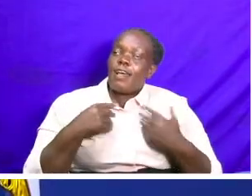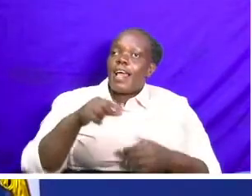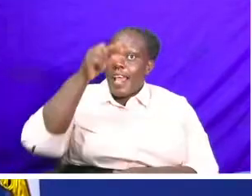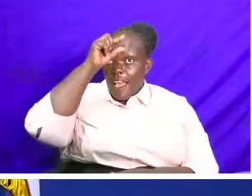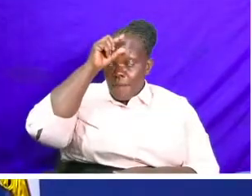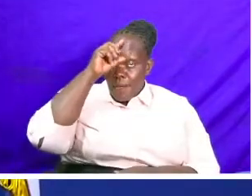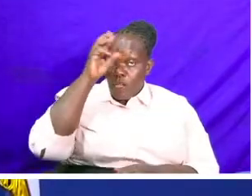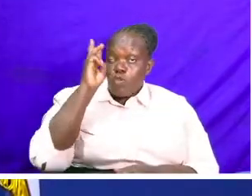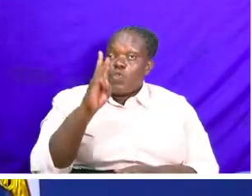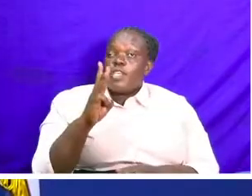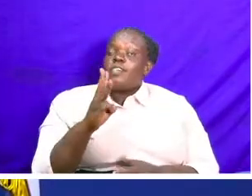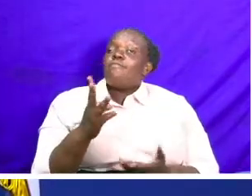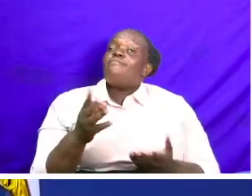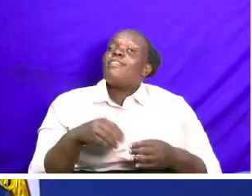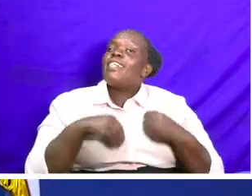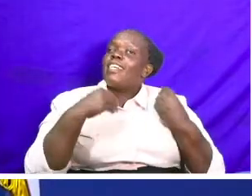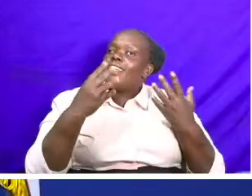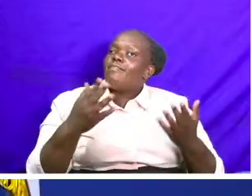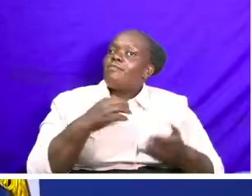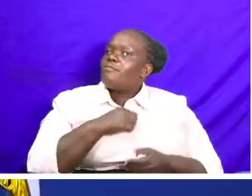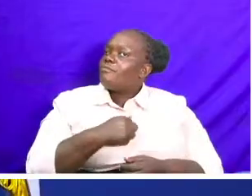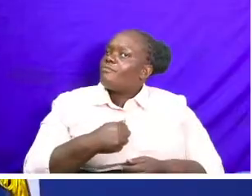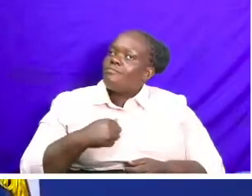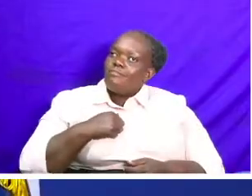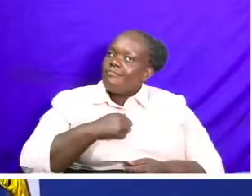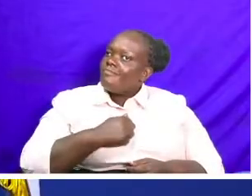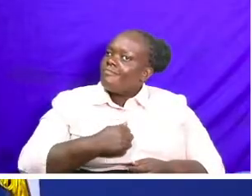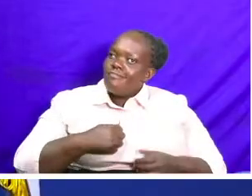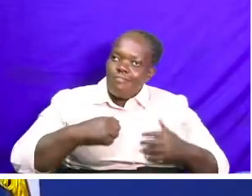government wishes to give its most sincere condolences